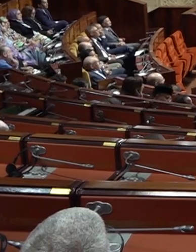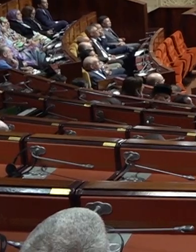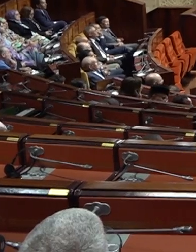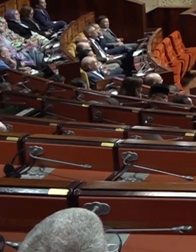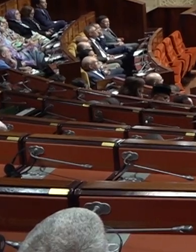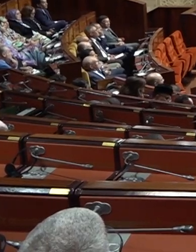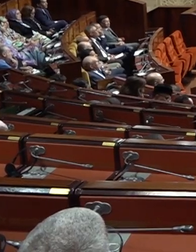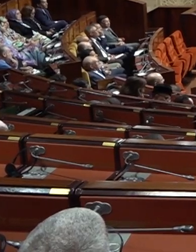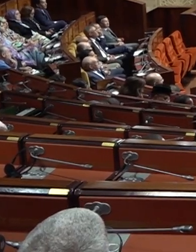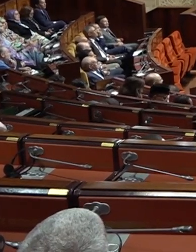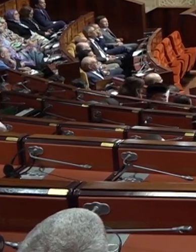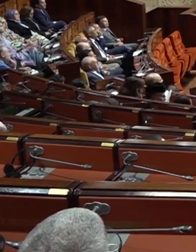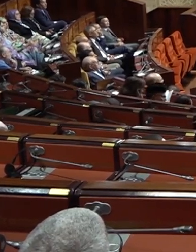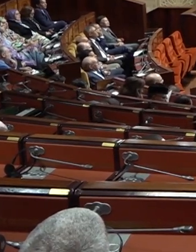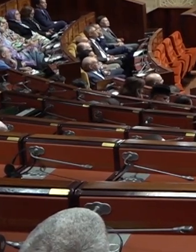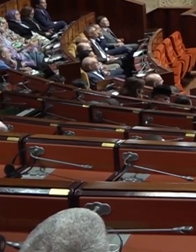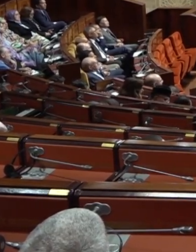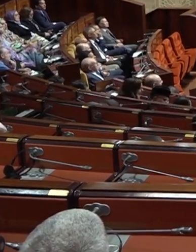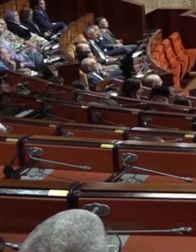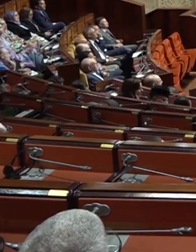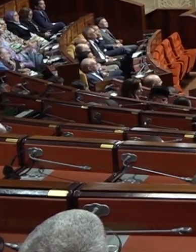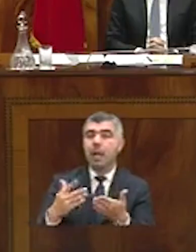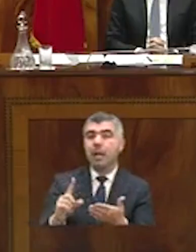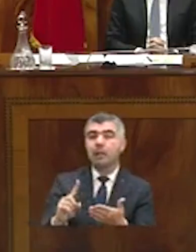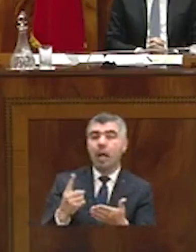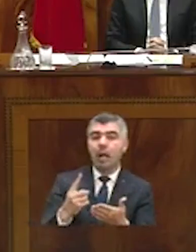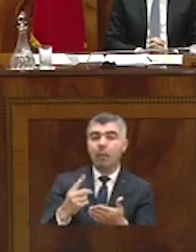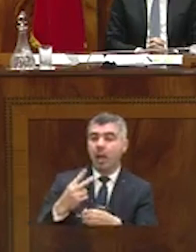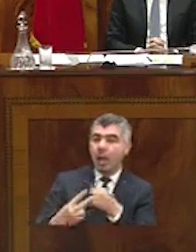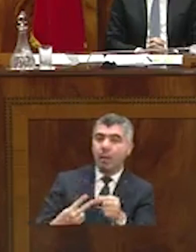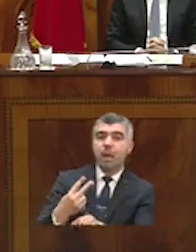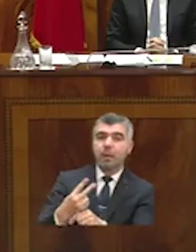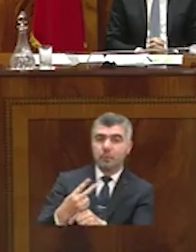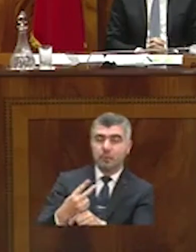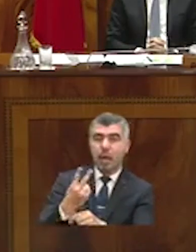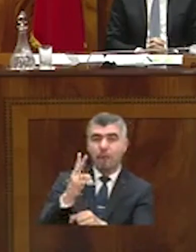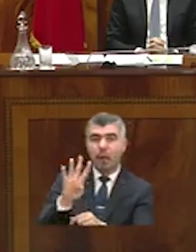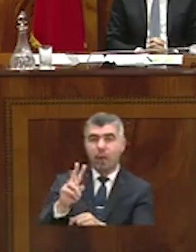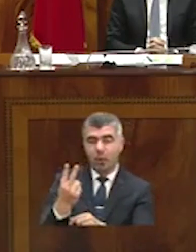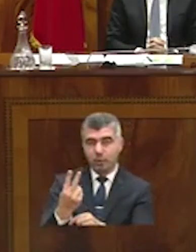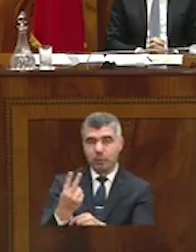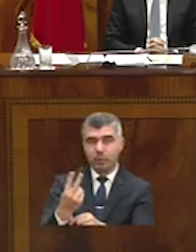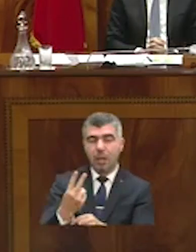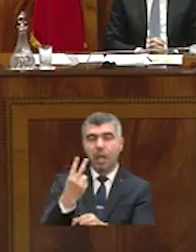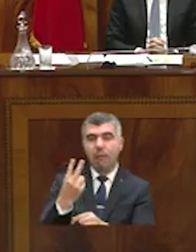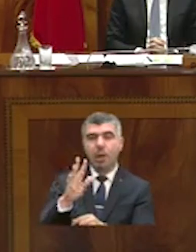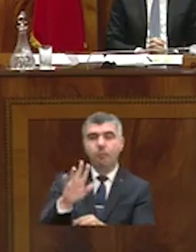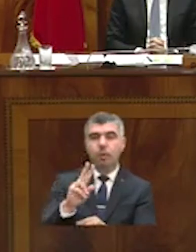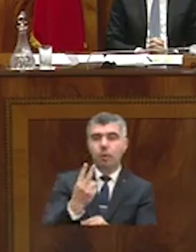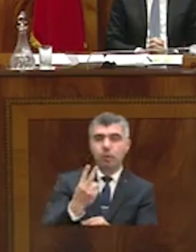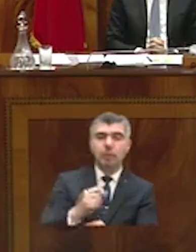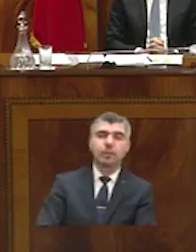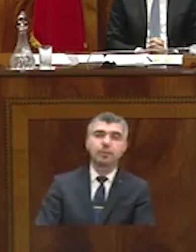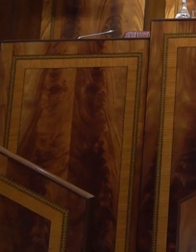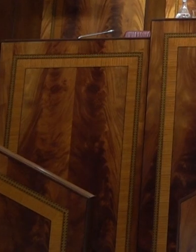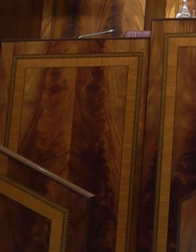غير هذه الزيادة راه أكثر من 9 مليار ديال الدرهم في سنتين 2024 و 2025،